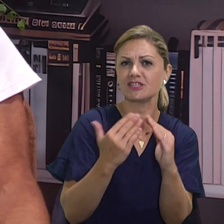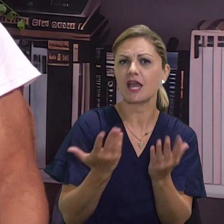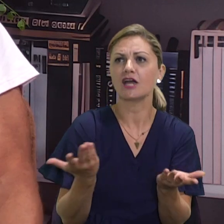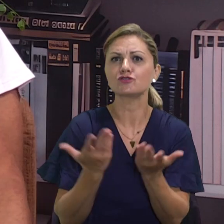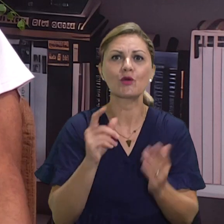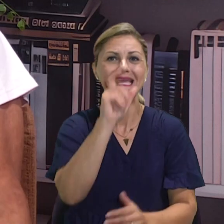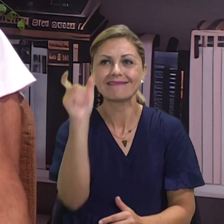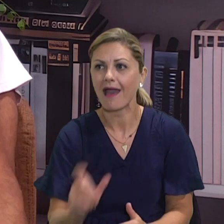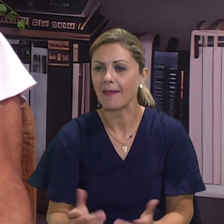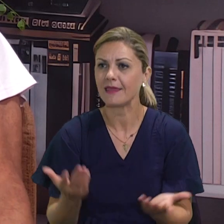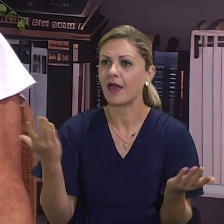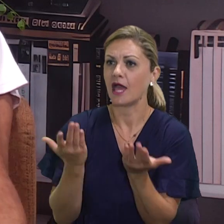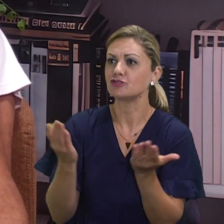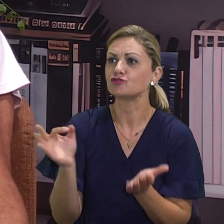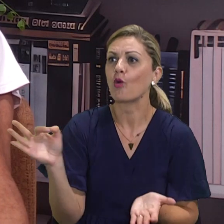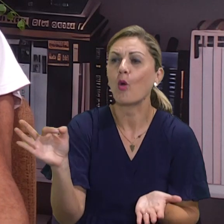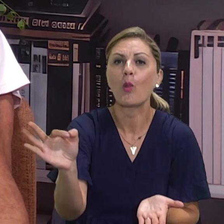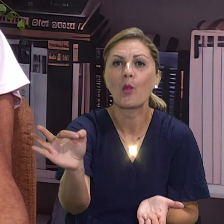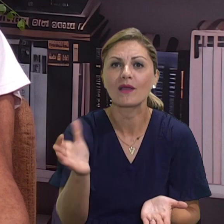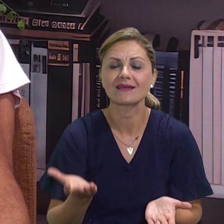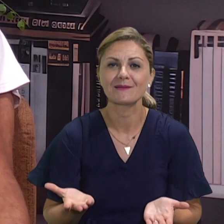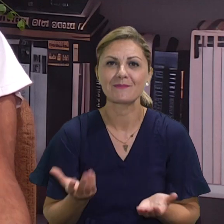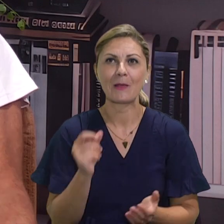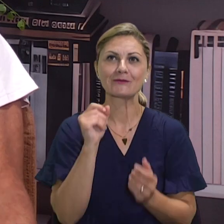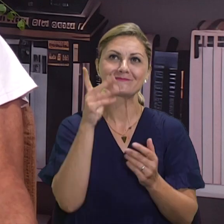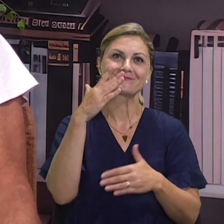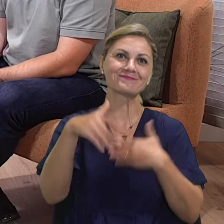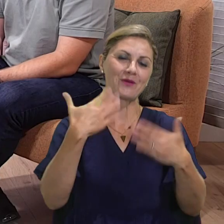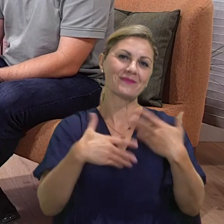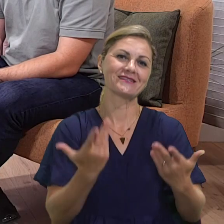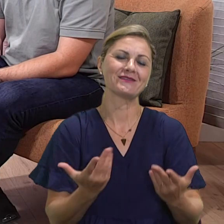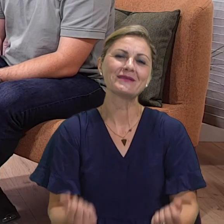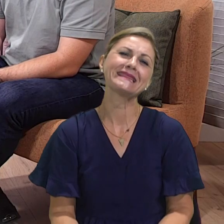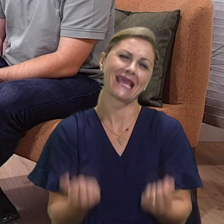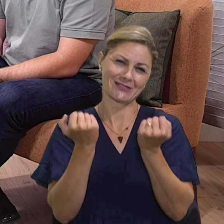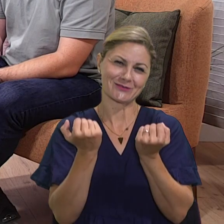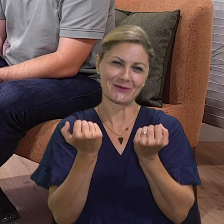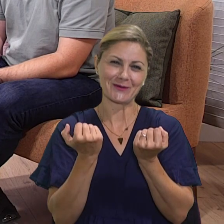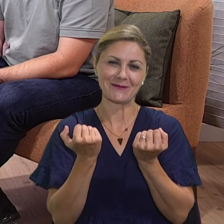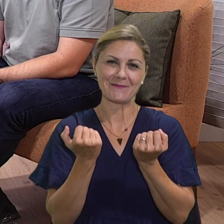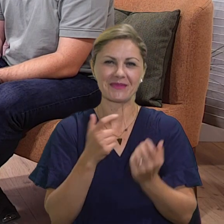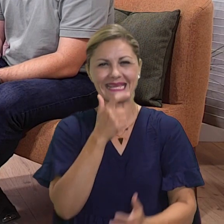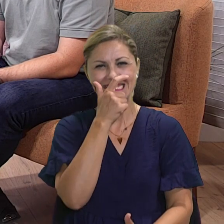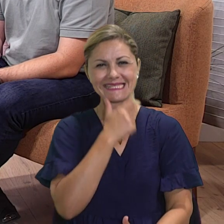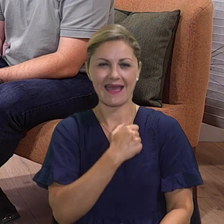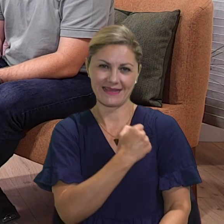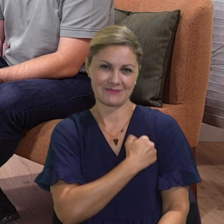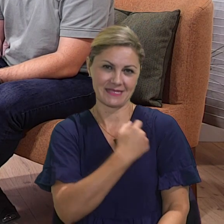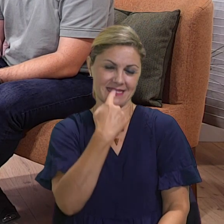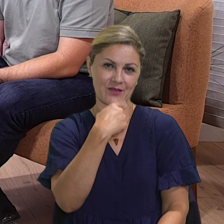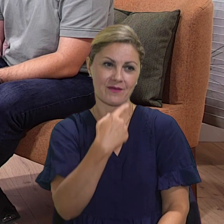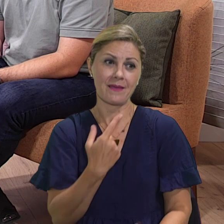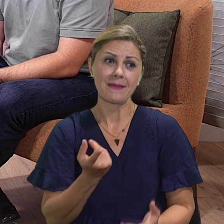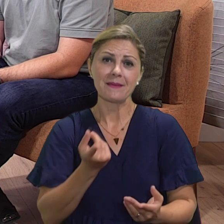domaće. Kod nas je puno taljanizama, jer zna se zašto je to. To je povješću definirano. Prema tome,